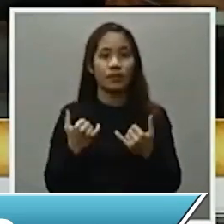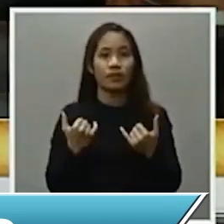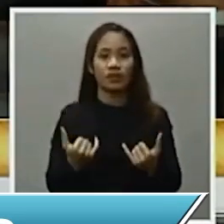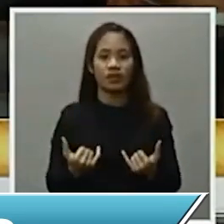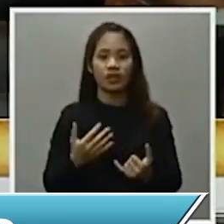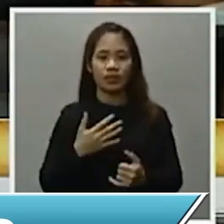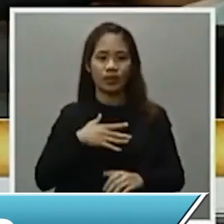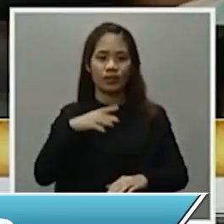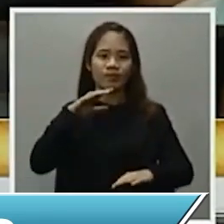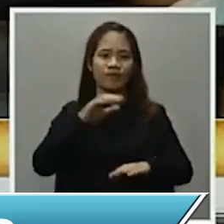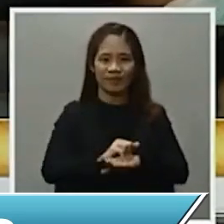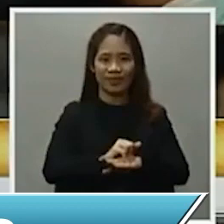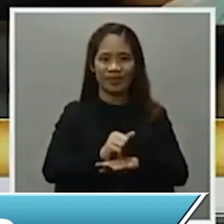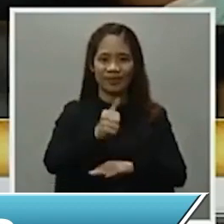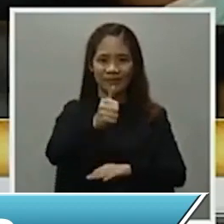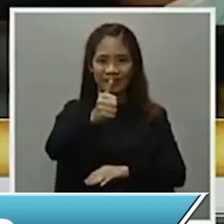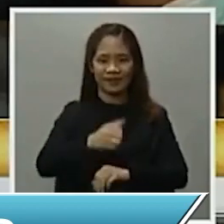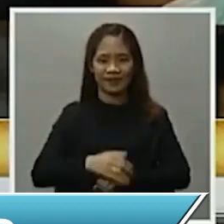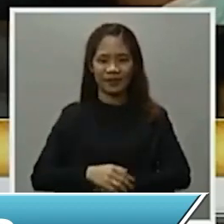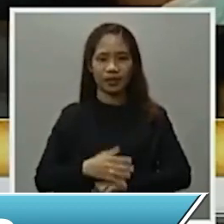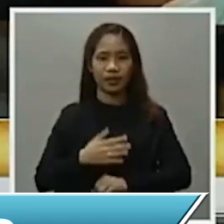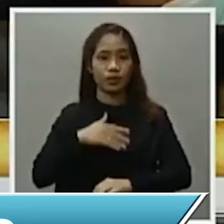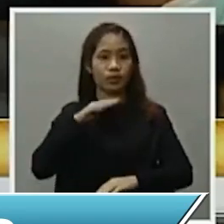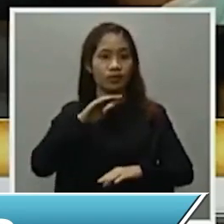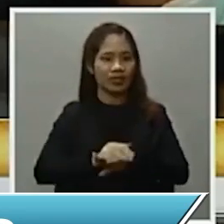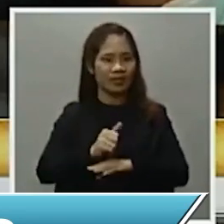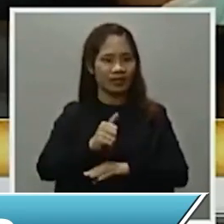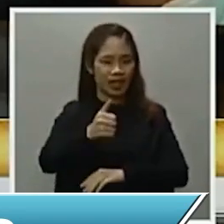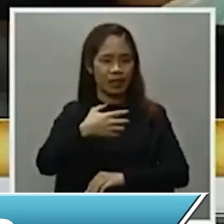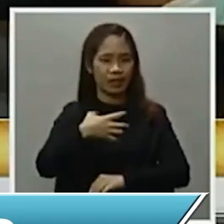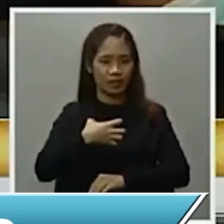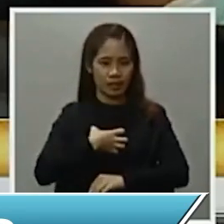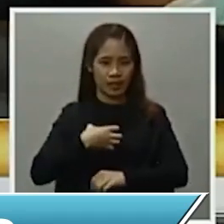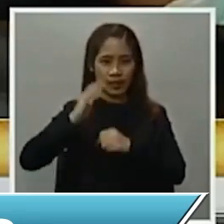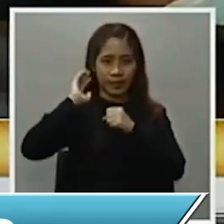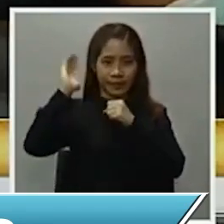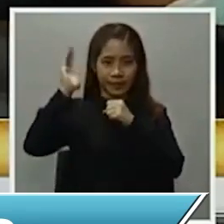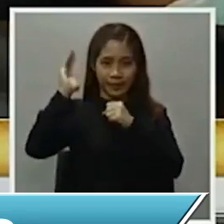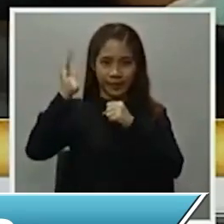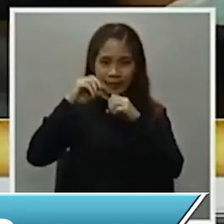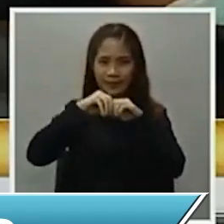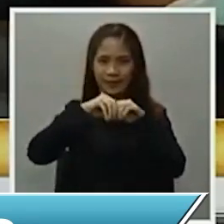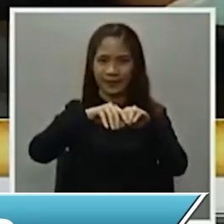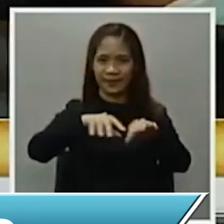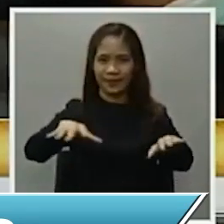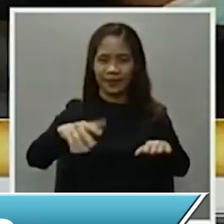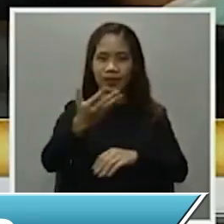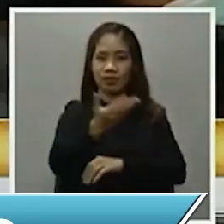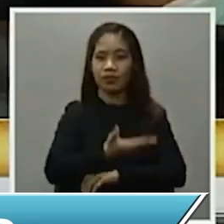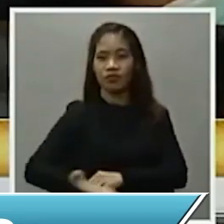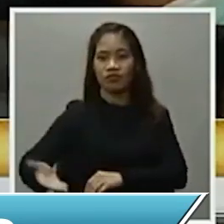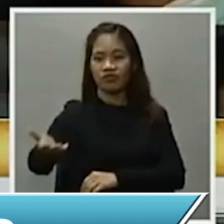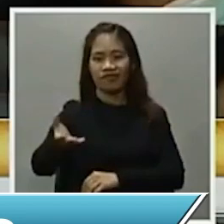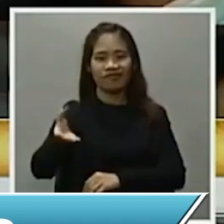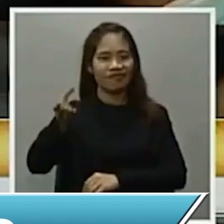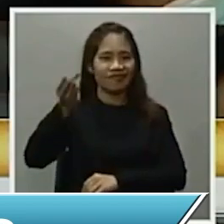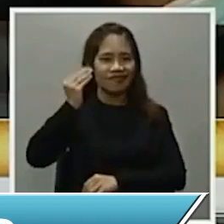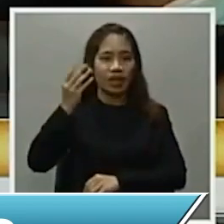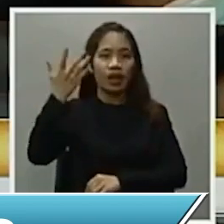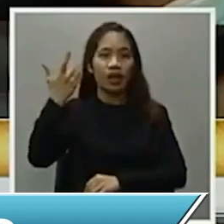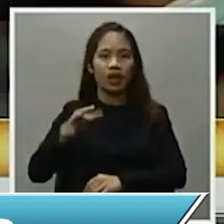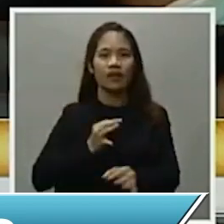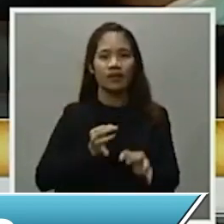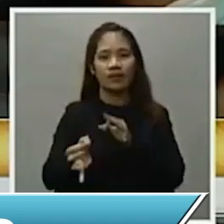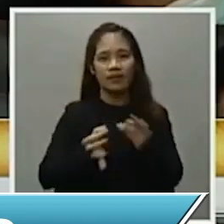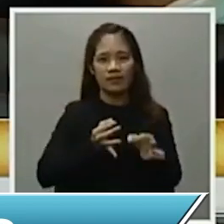จับมันได้ทั้งลังแล้วและผมจะลากขบวนการนี้มาแฉกลางสภาและจะอธิบ